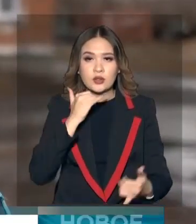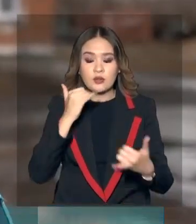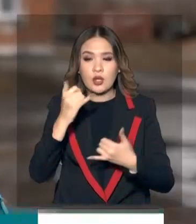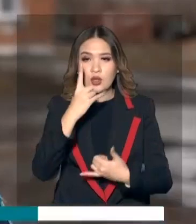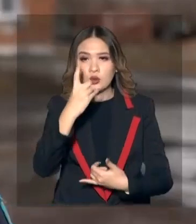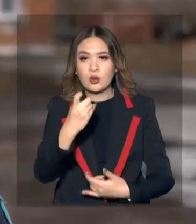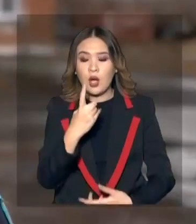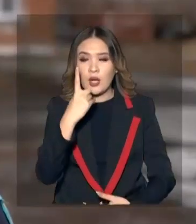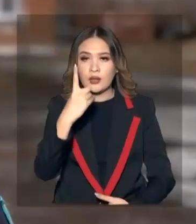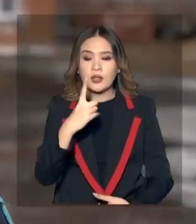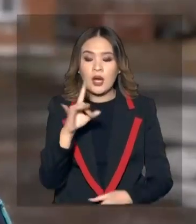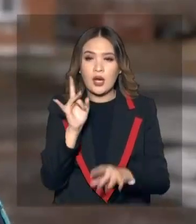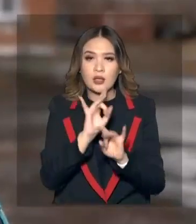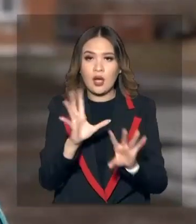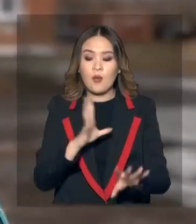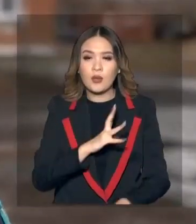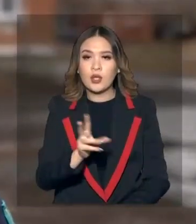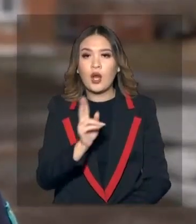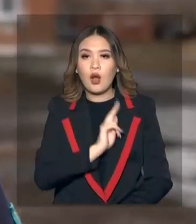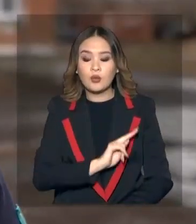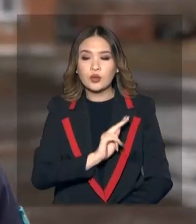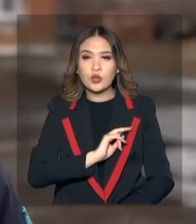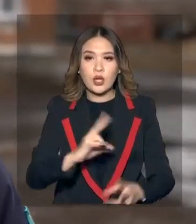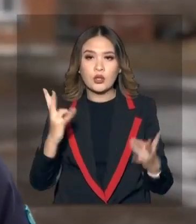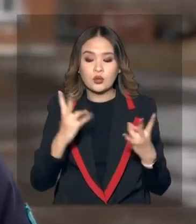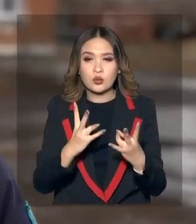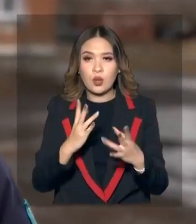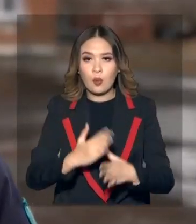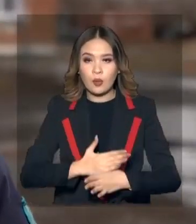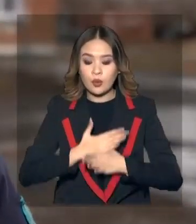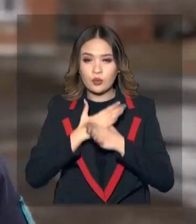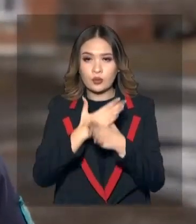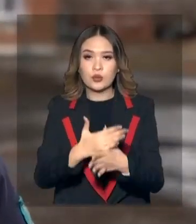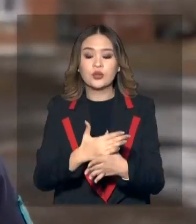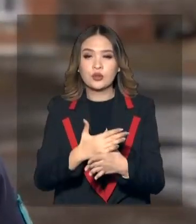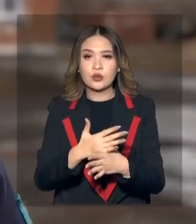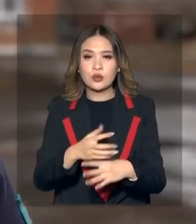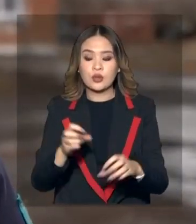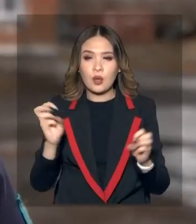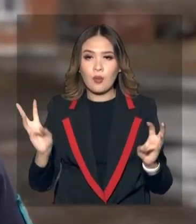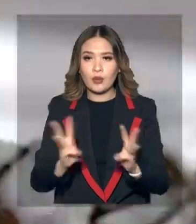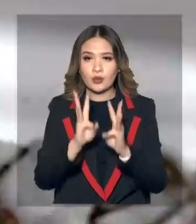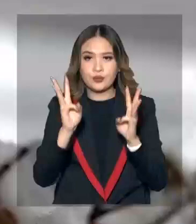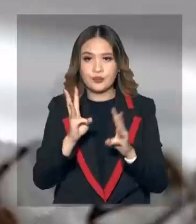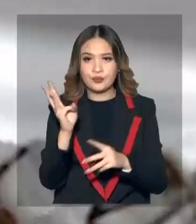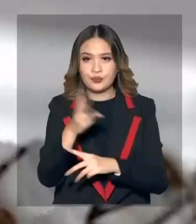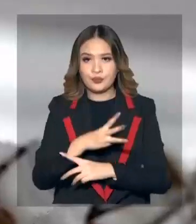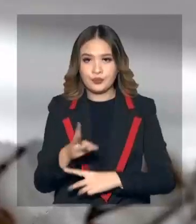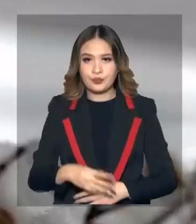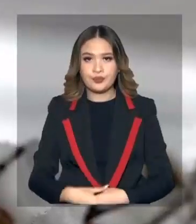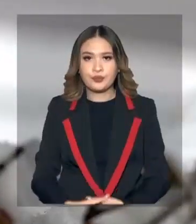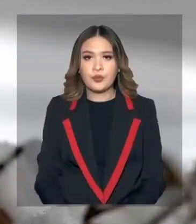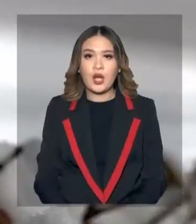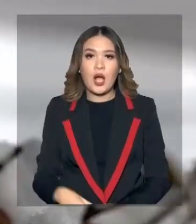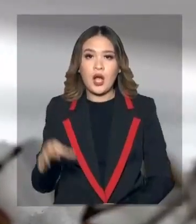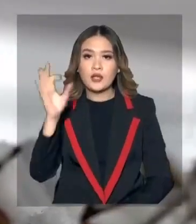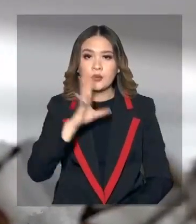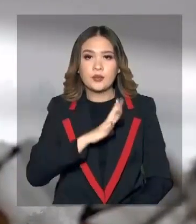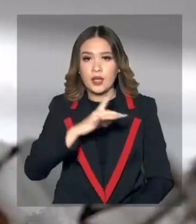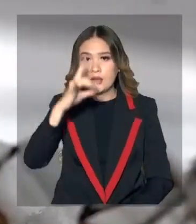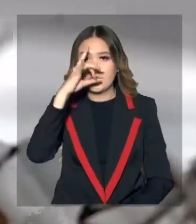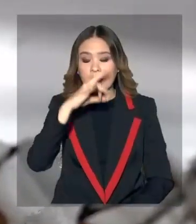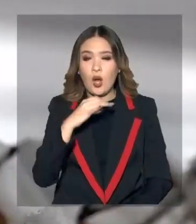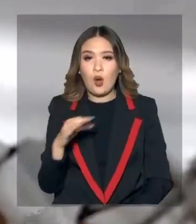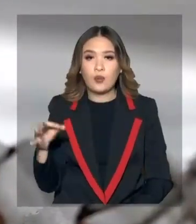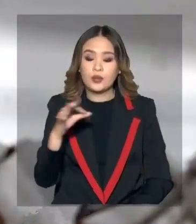101, сказали, что сработал датчик и необходима помощь сотрудников противопожарной службы. А в